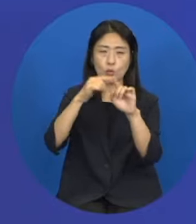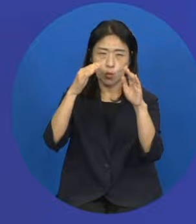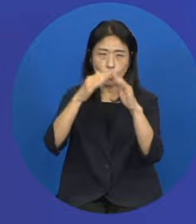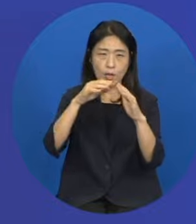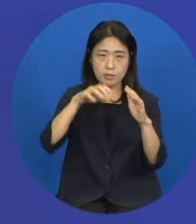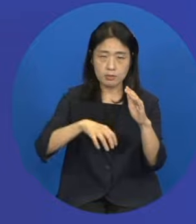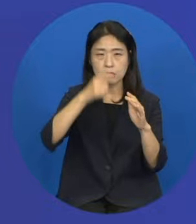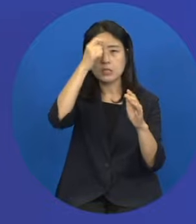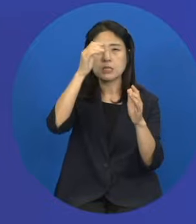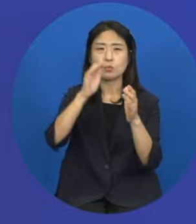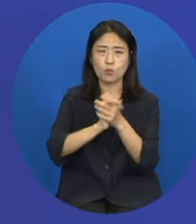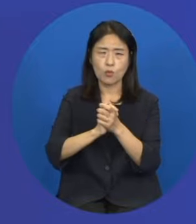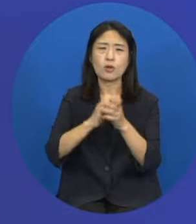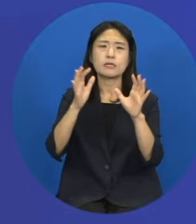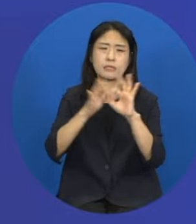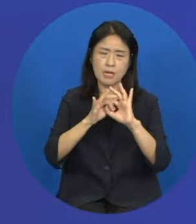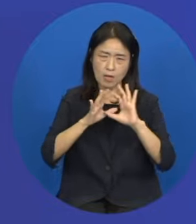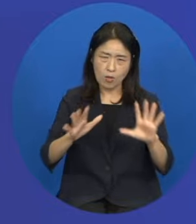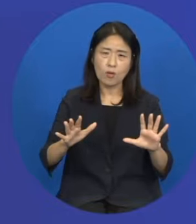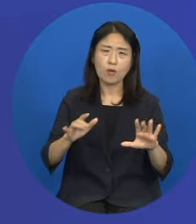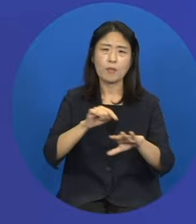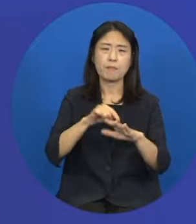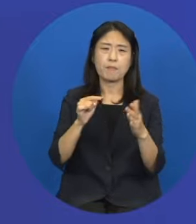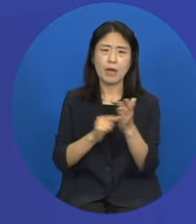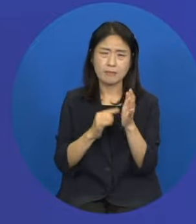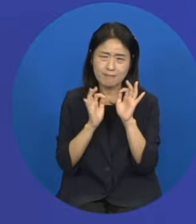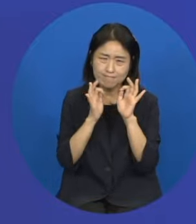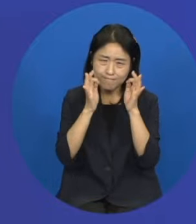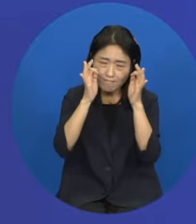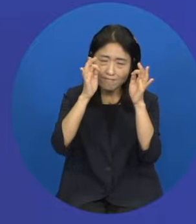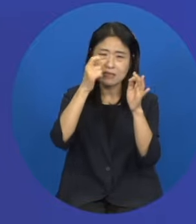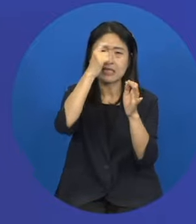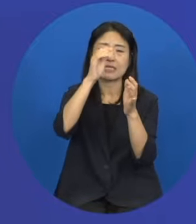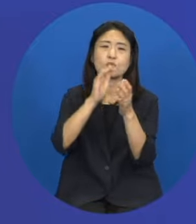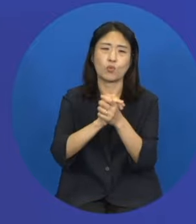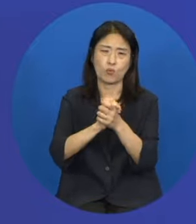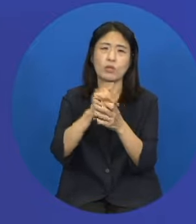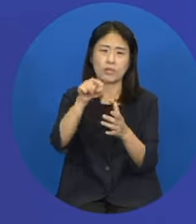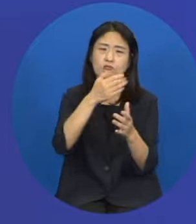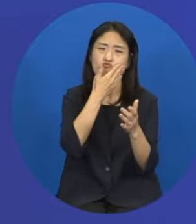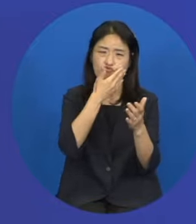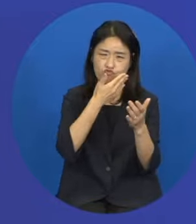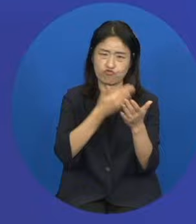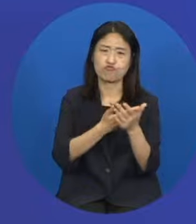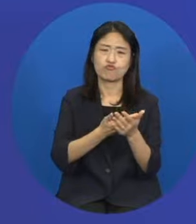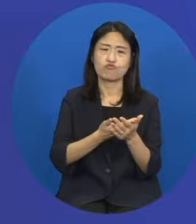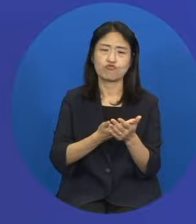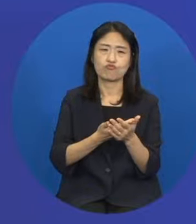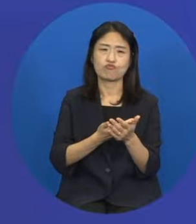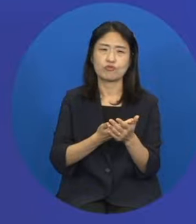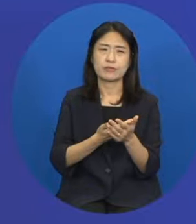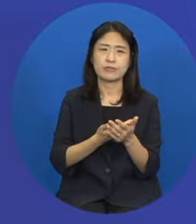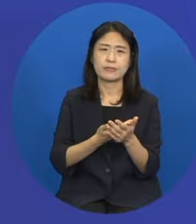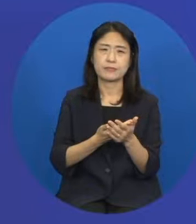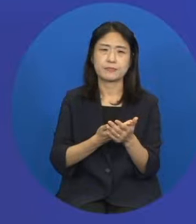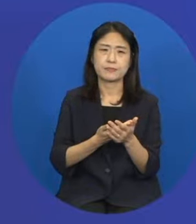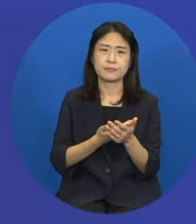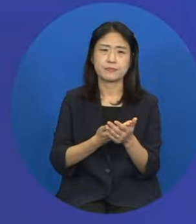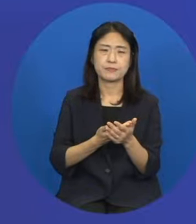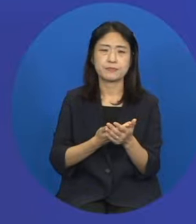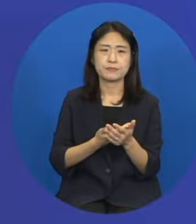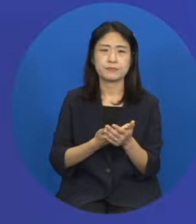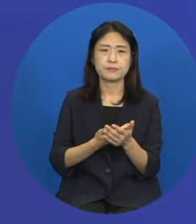기도하든, 전심으로 주님께 기도하는 것이 중요한 것입니다. 뭐 그런 이들을 안 나왔다라고